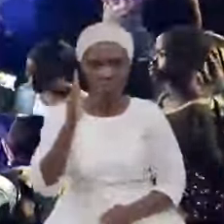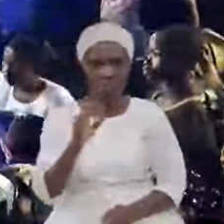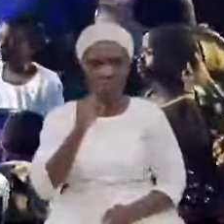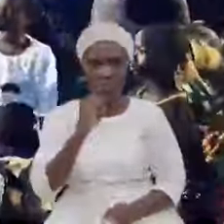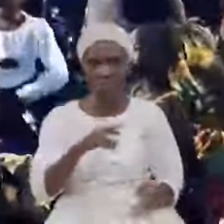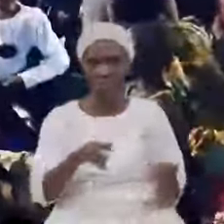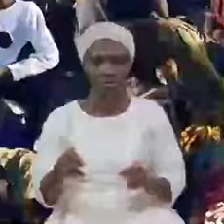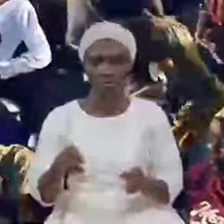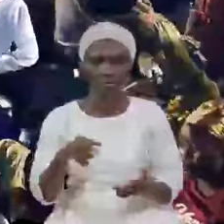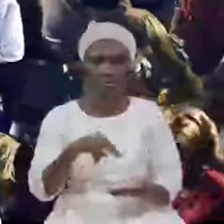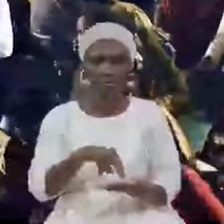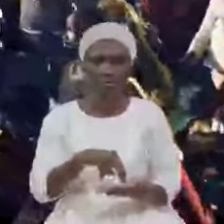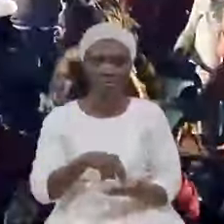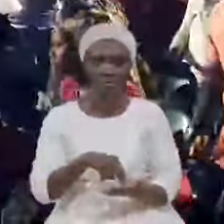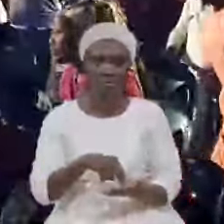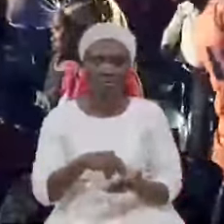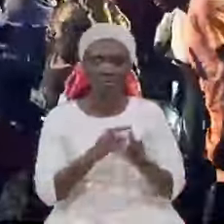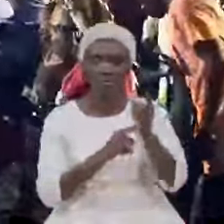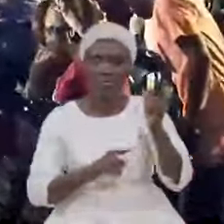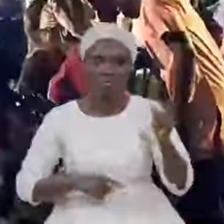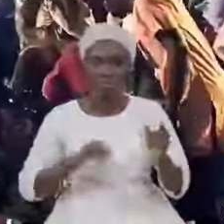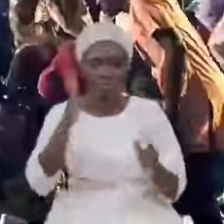Dieu va vous identifier là où vous êtes.